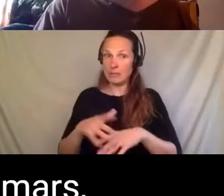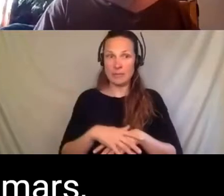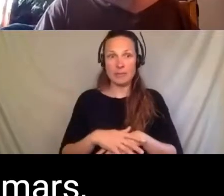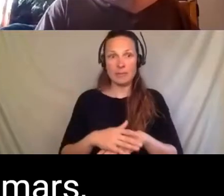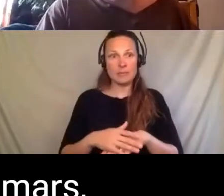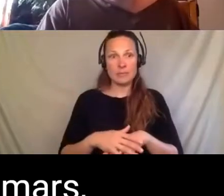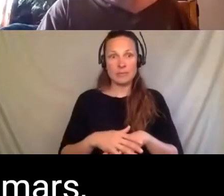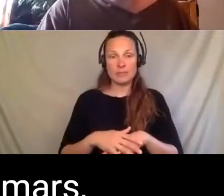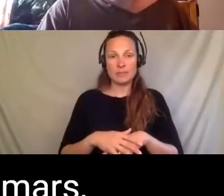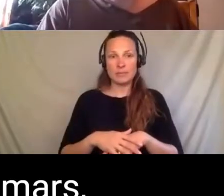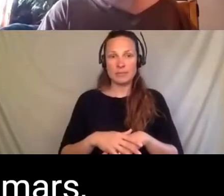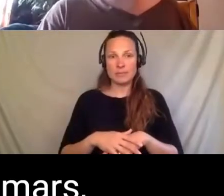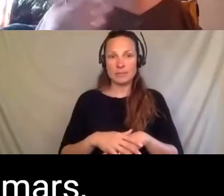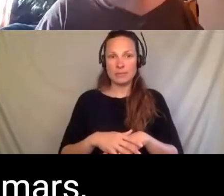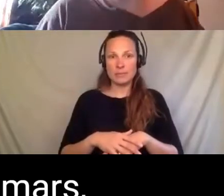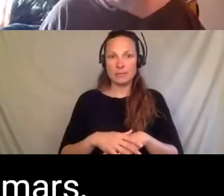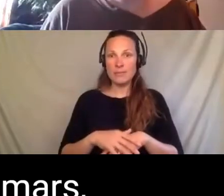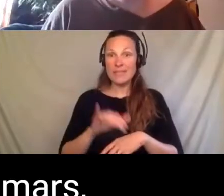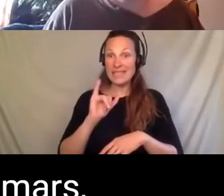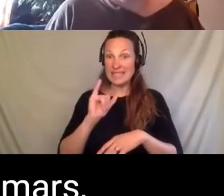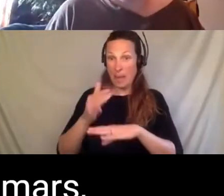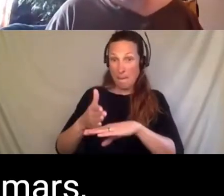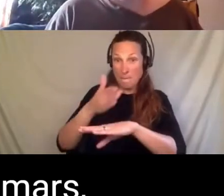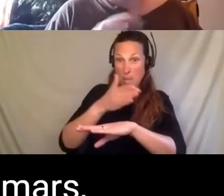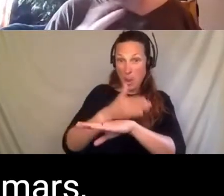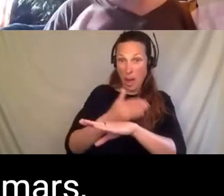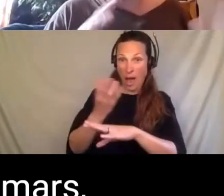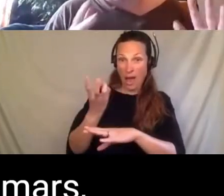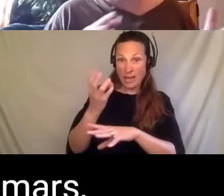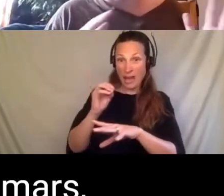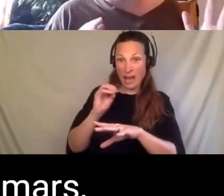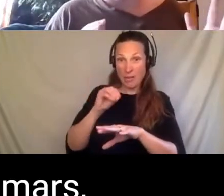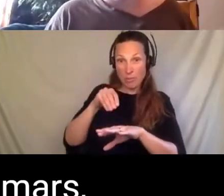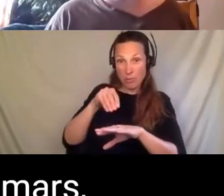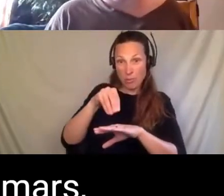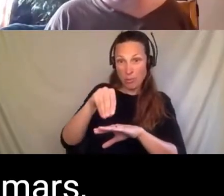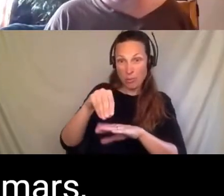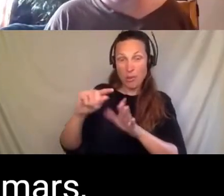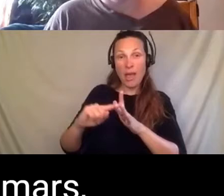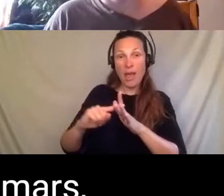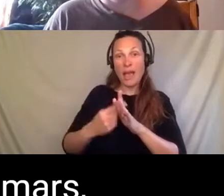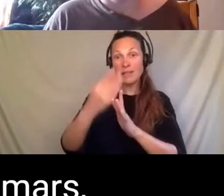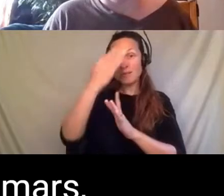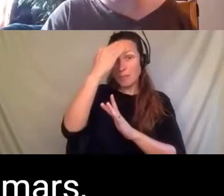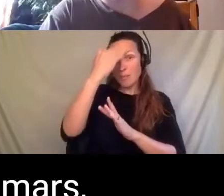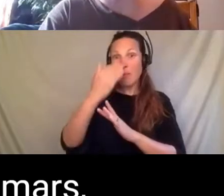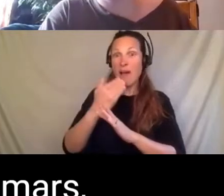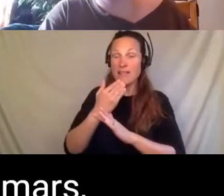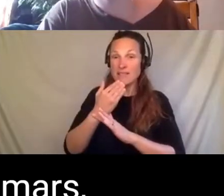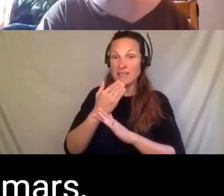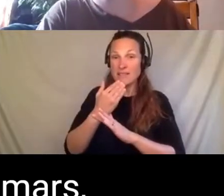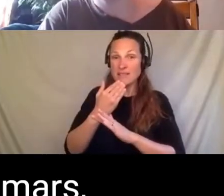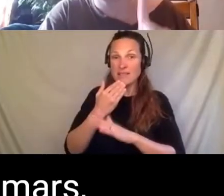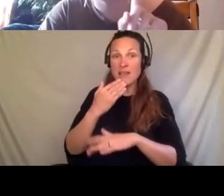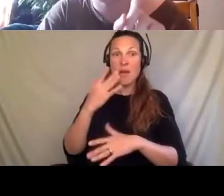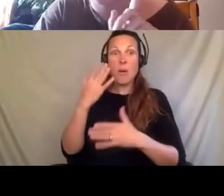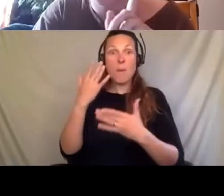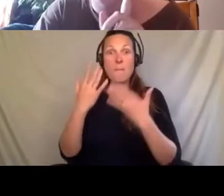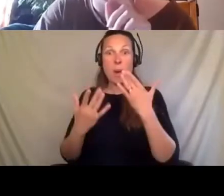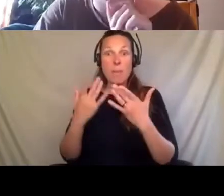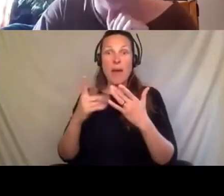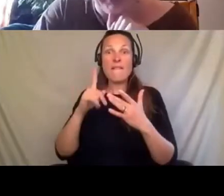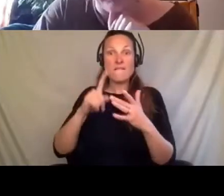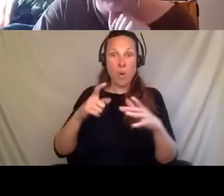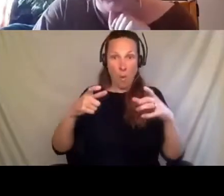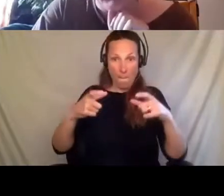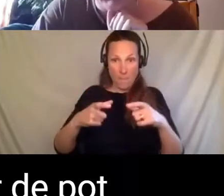Et si vous semez plus tôt, donc début mars, ça se peut que vous ayez besoin de changer de